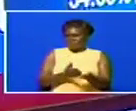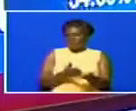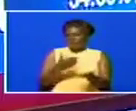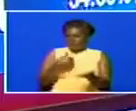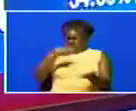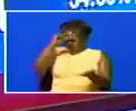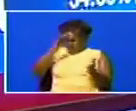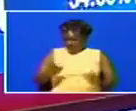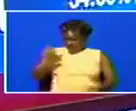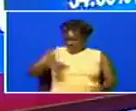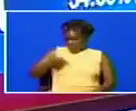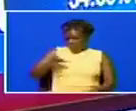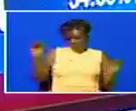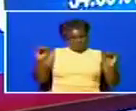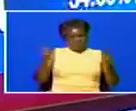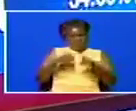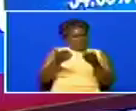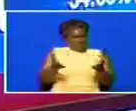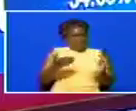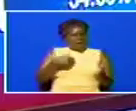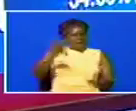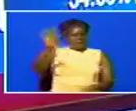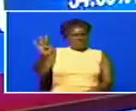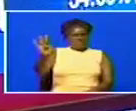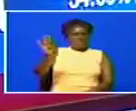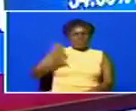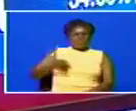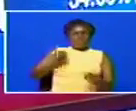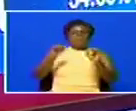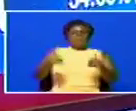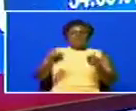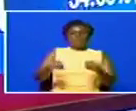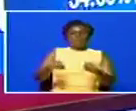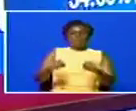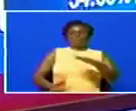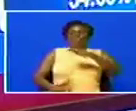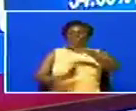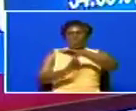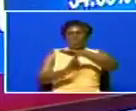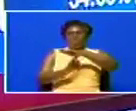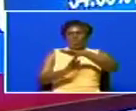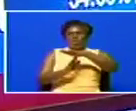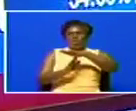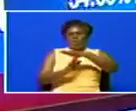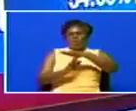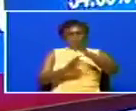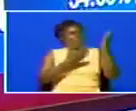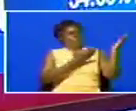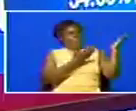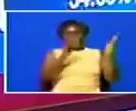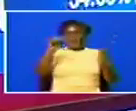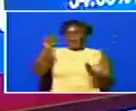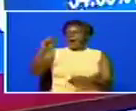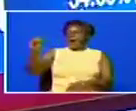hakujakuwa na mwanamke gavana, lakini sasa tuko na wanawake watatu ambao wameorodheshwa kileleni. Anne Mumbi Waiguru ambaye alikuwa